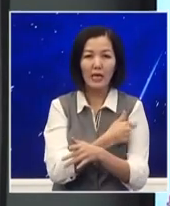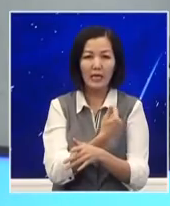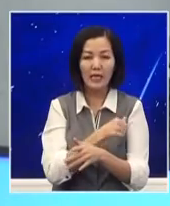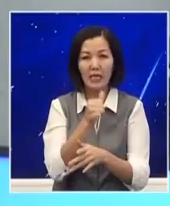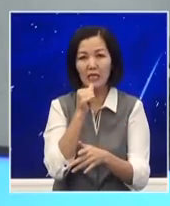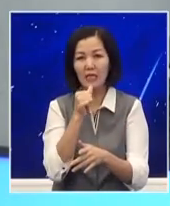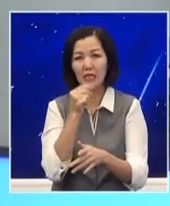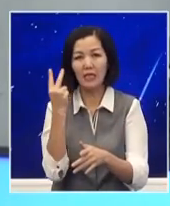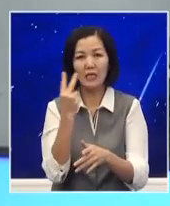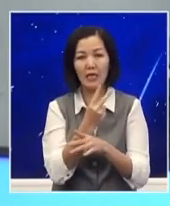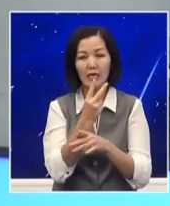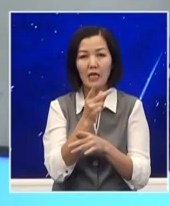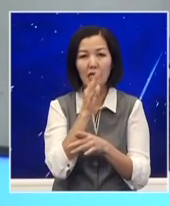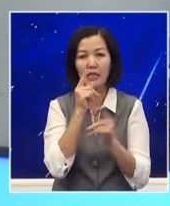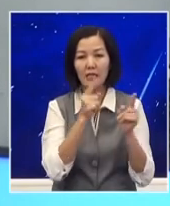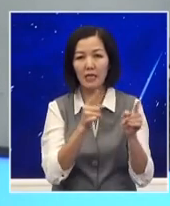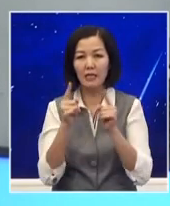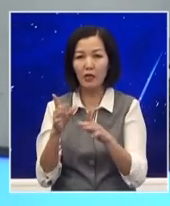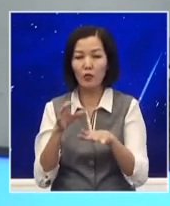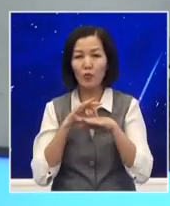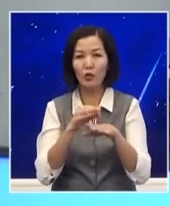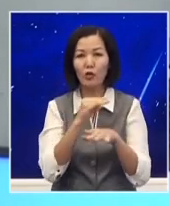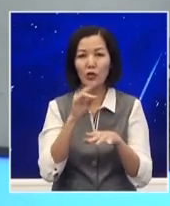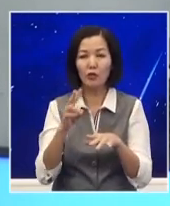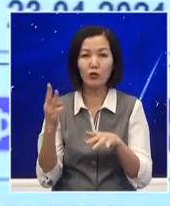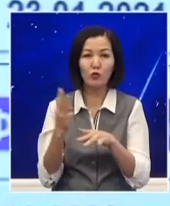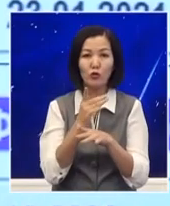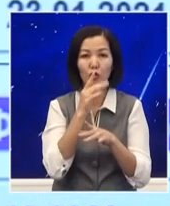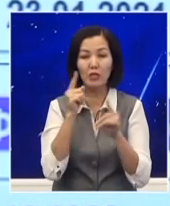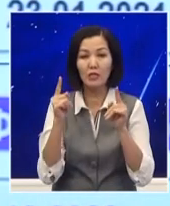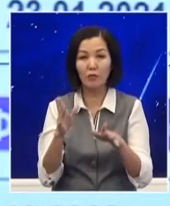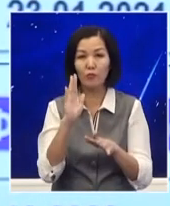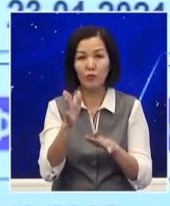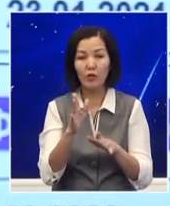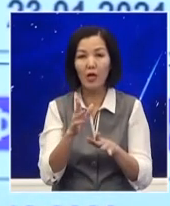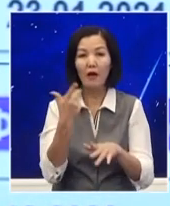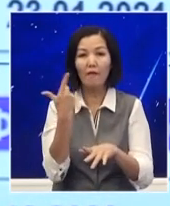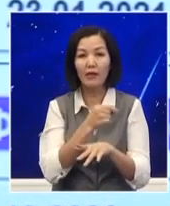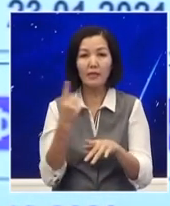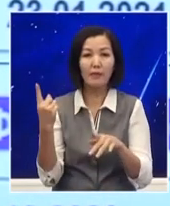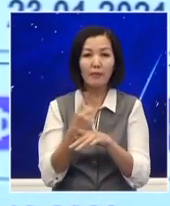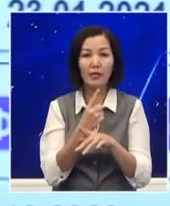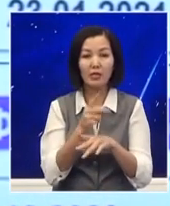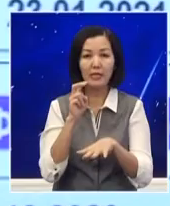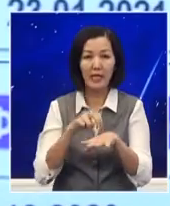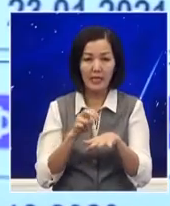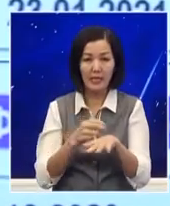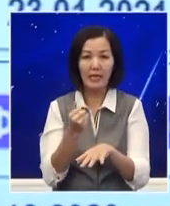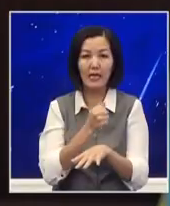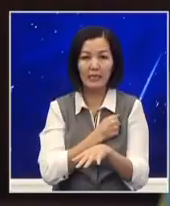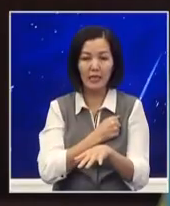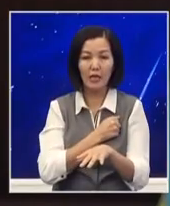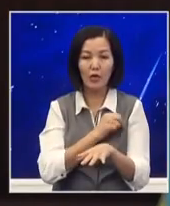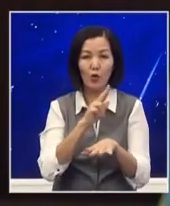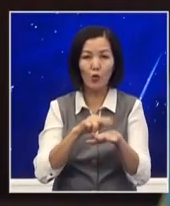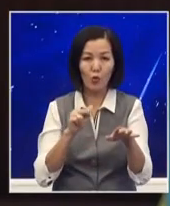клиникалық сынақтардан екі кезеңнен өтті. Желтоқсанда үшінші кезең күтілуде. Вакцинаны бірінші кезекте дәрігерлер, әскерилер,